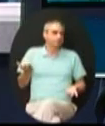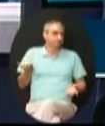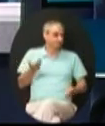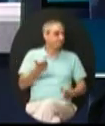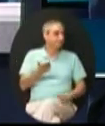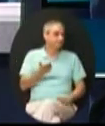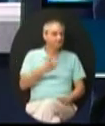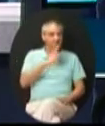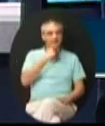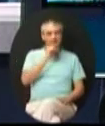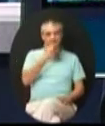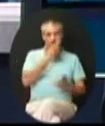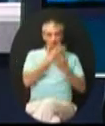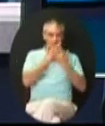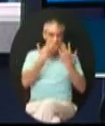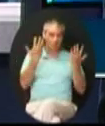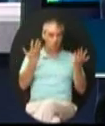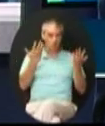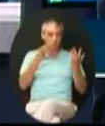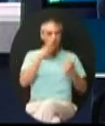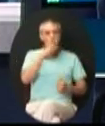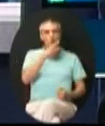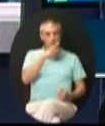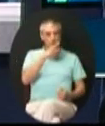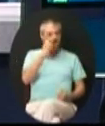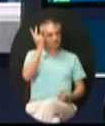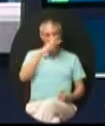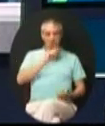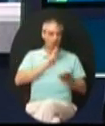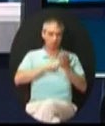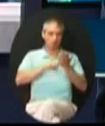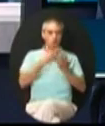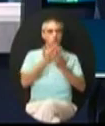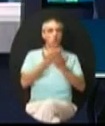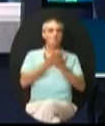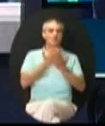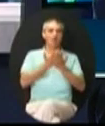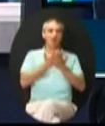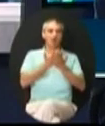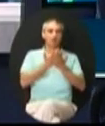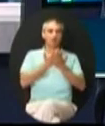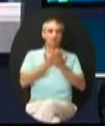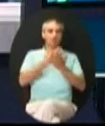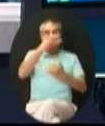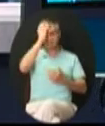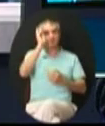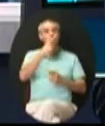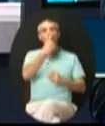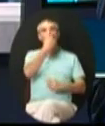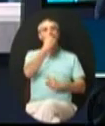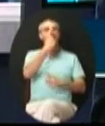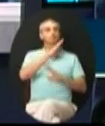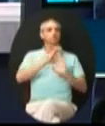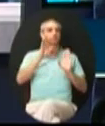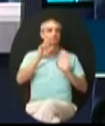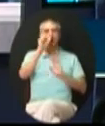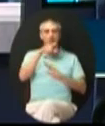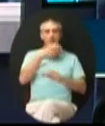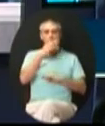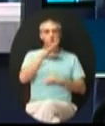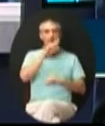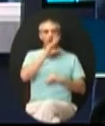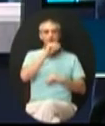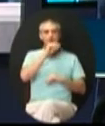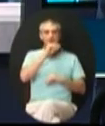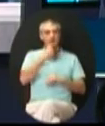בדיעבד. קודם כל, ברור שהוא פירש לא נכון את העובדה שטראמפ יש רק אחד בבית הלבן. בן אדם שמותר לו